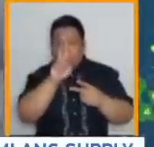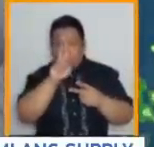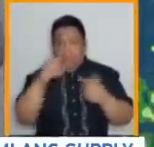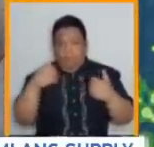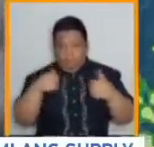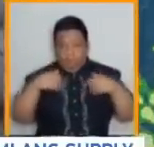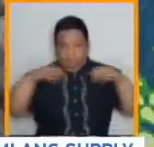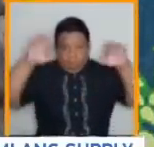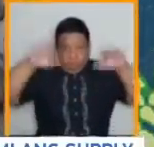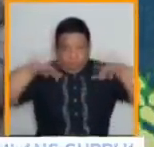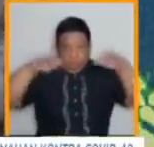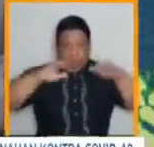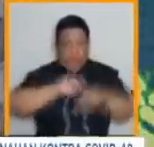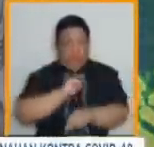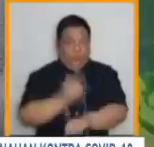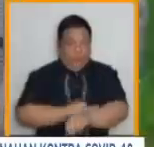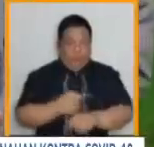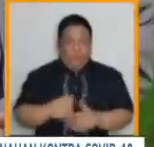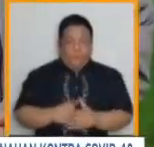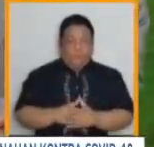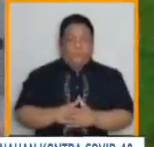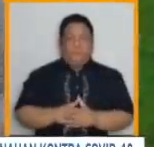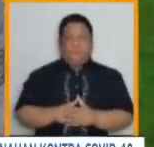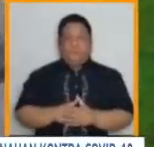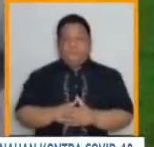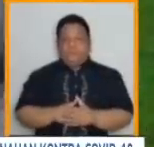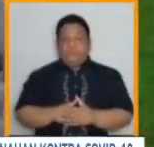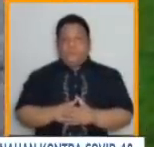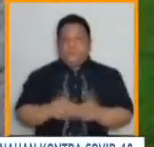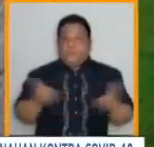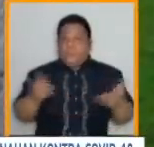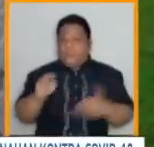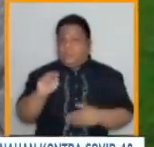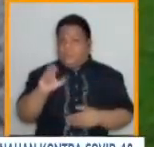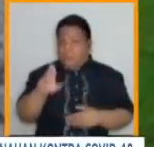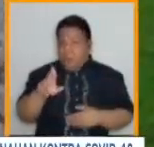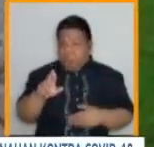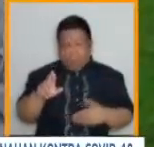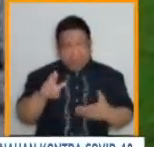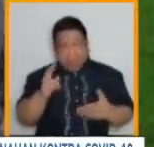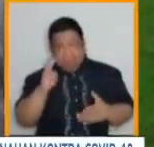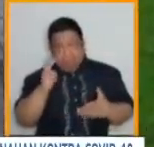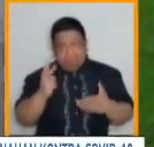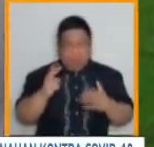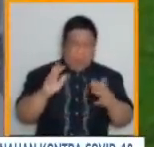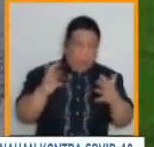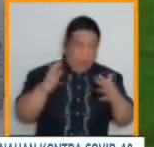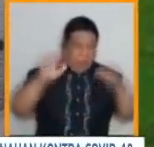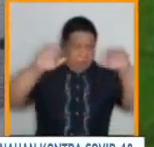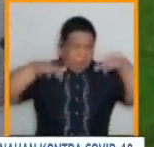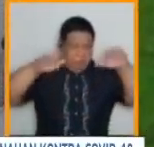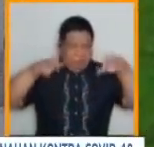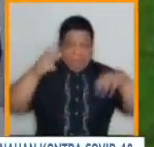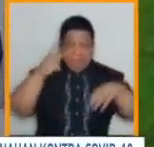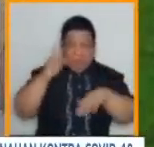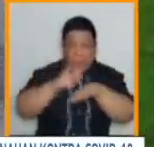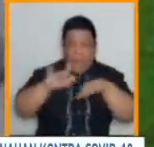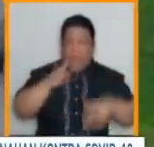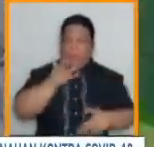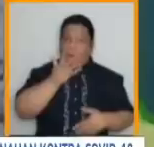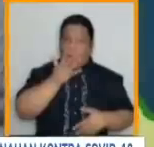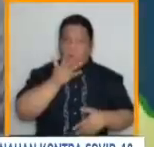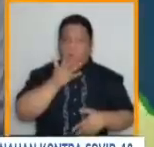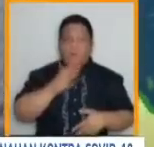ulan. Mababa ang tsansa ng ulan dito sa Metro Manila ngayong araw. Walang kulay tayong nakikita. Sa Mindanao, asahan ng ulan